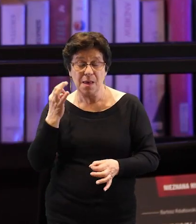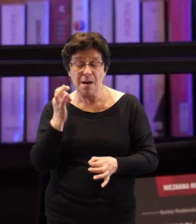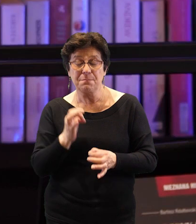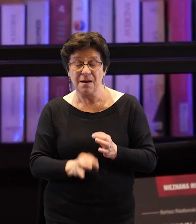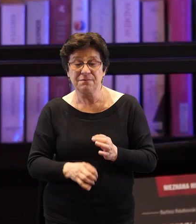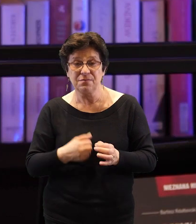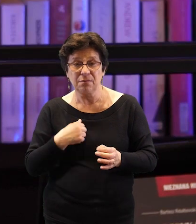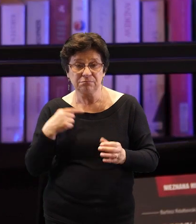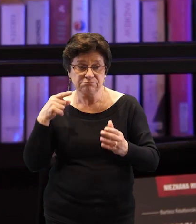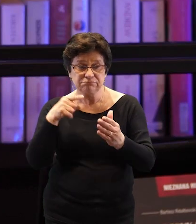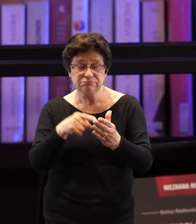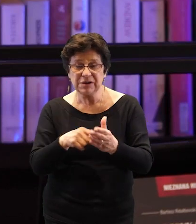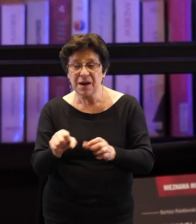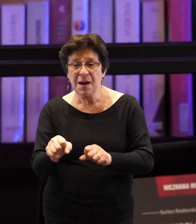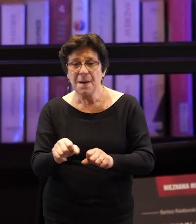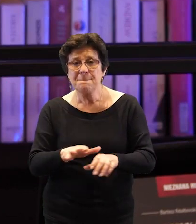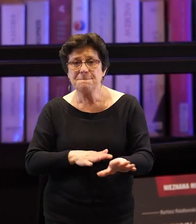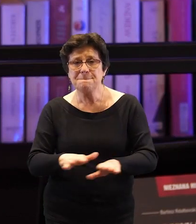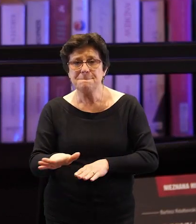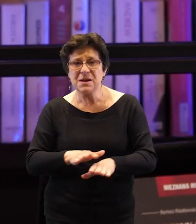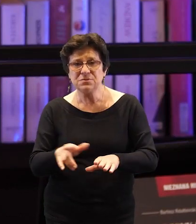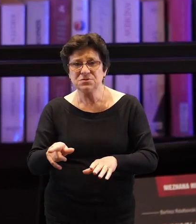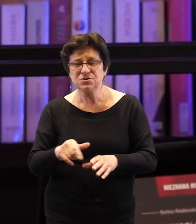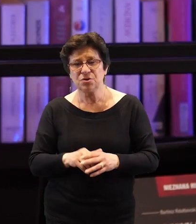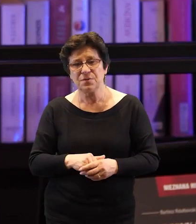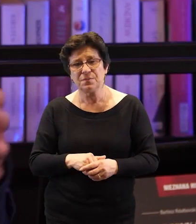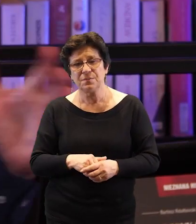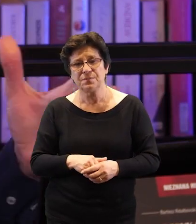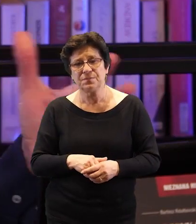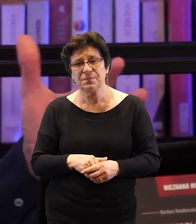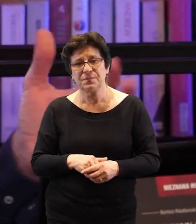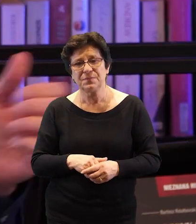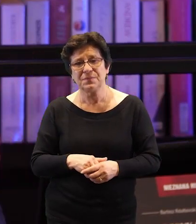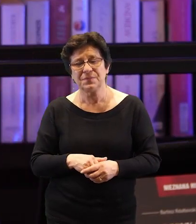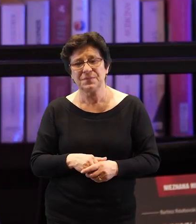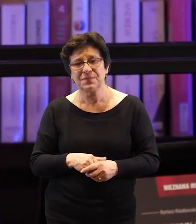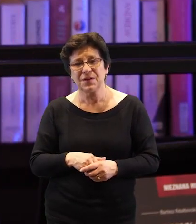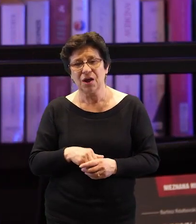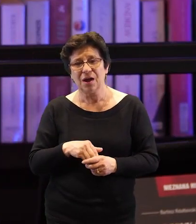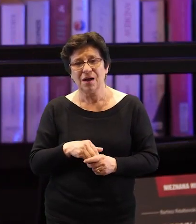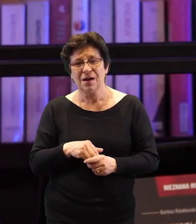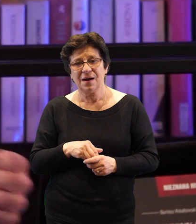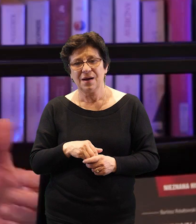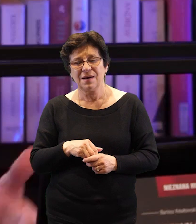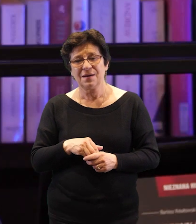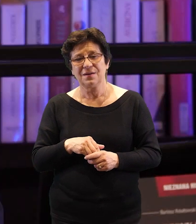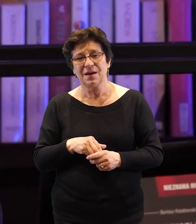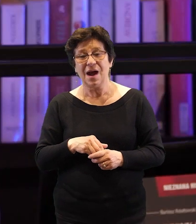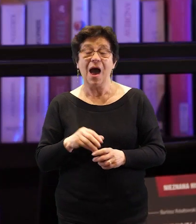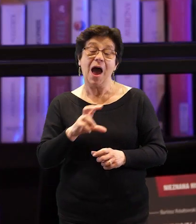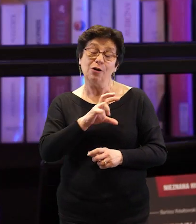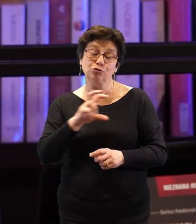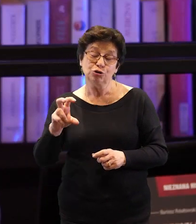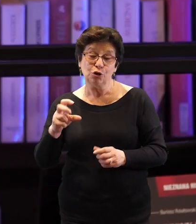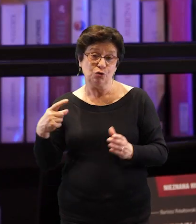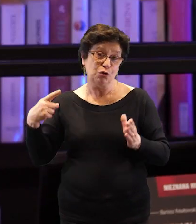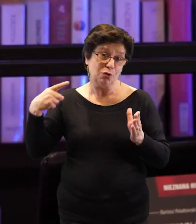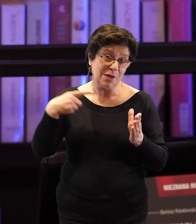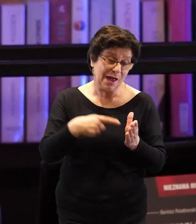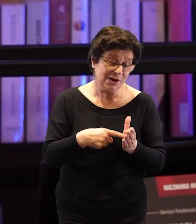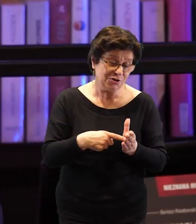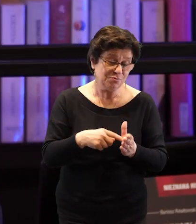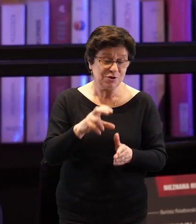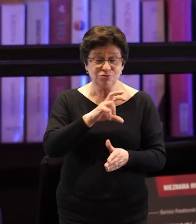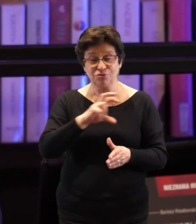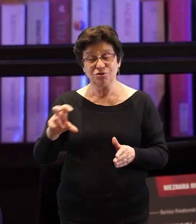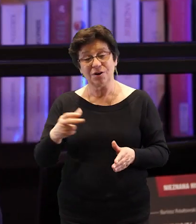zdradzić, myśmy dotarli do miejsca, gdzie Bogdan Grabowski szukał tego depozytu i to jest w tej historii niezwykłe, a czy dotarliśmy do miejsca,